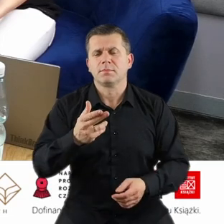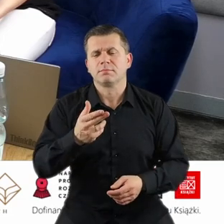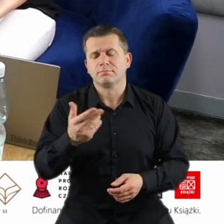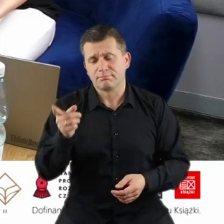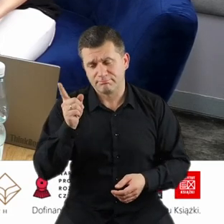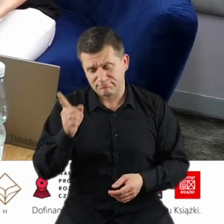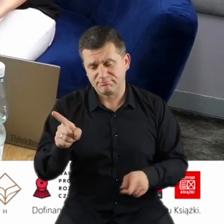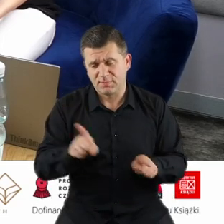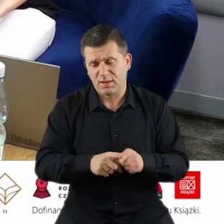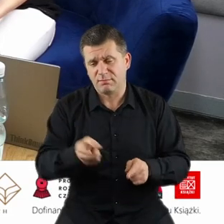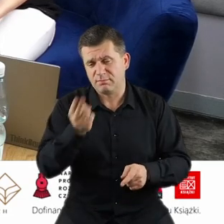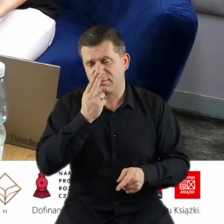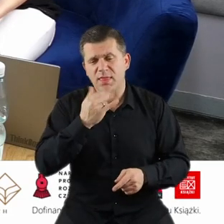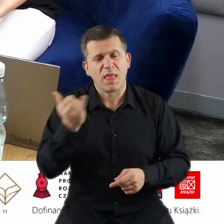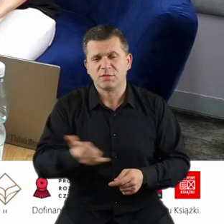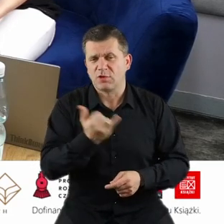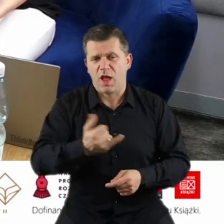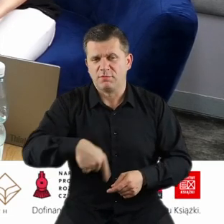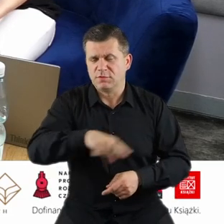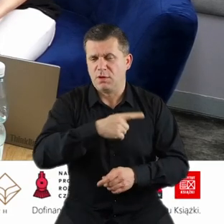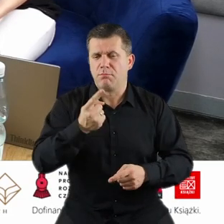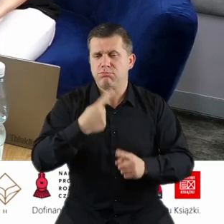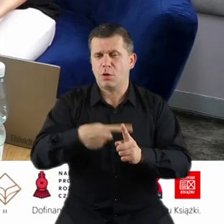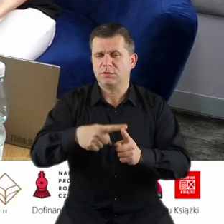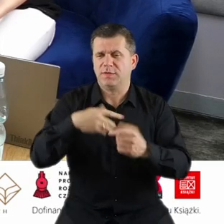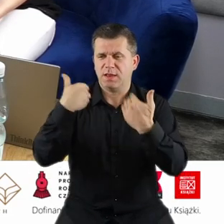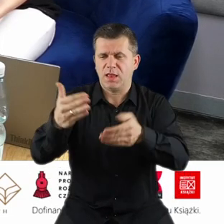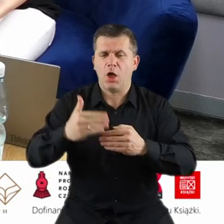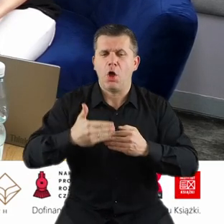spotykając się nie zawsze z takim sympatią otoczenia.